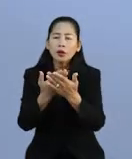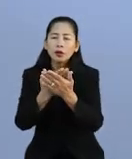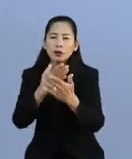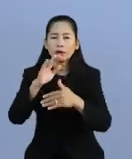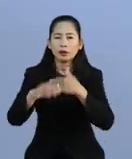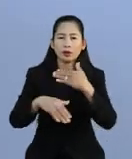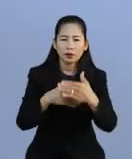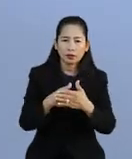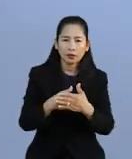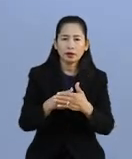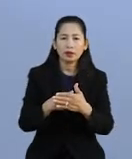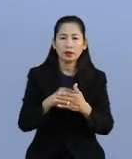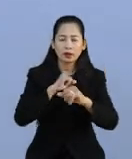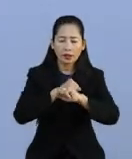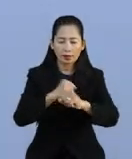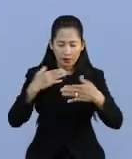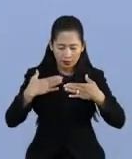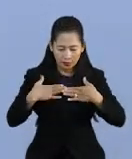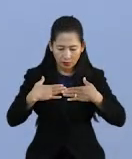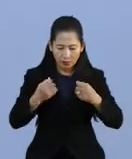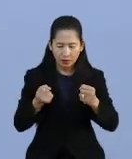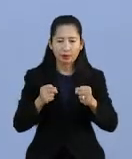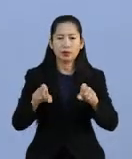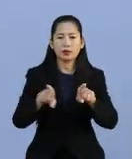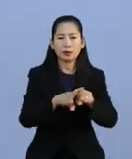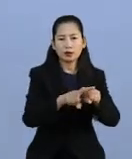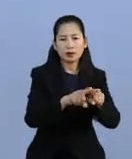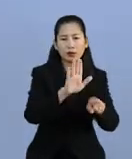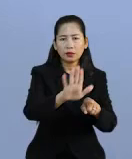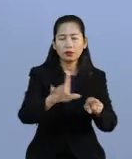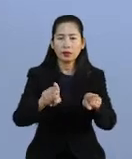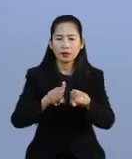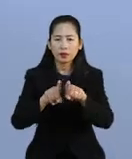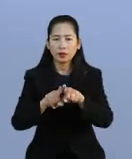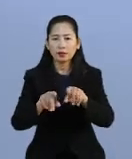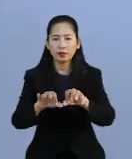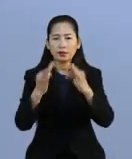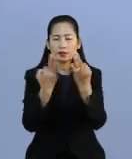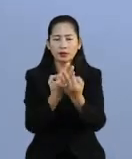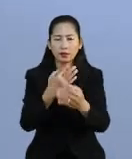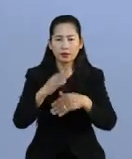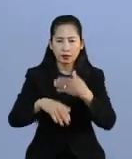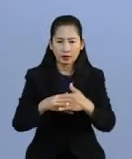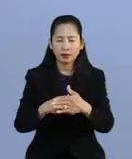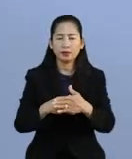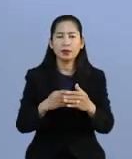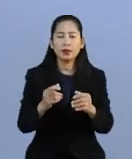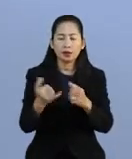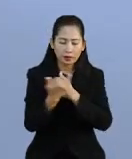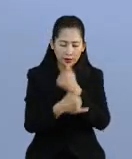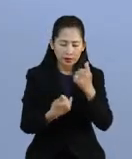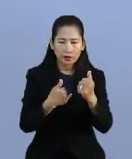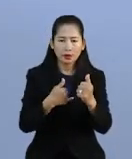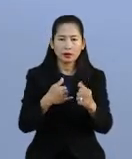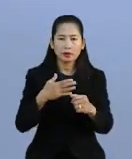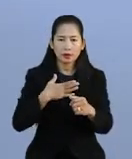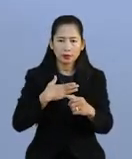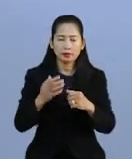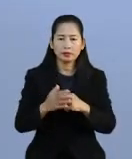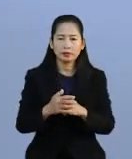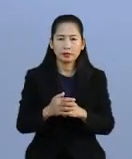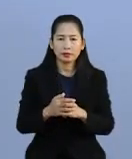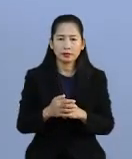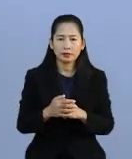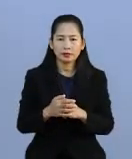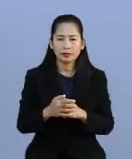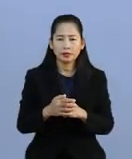con từng ở khnì cha cà pê sọc phep khuôn ái đôi chỉ cà pê sọc phep trong cơ sa dương hay nâng bắt tay chít dương từng mũi phong đài